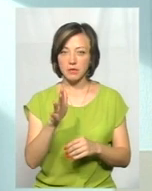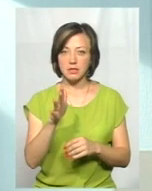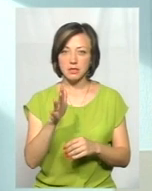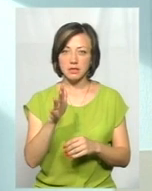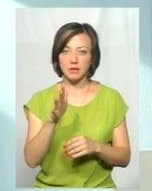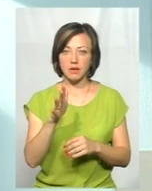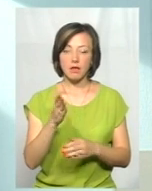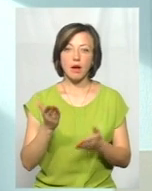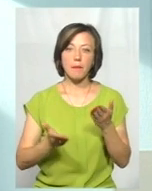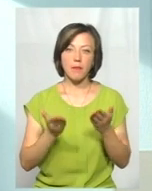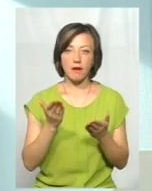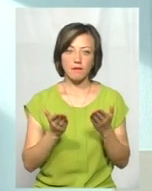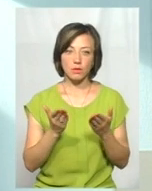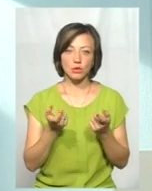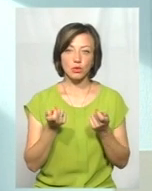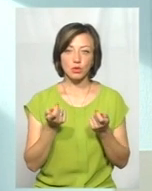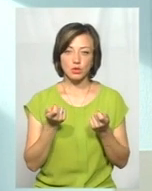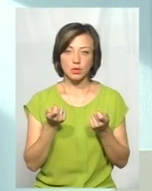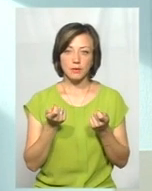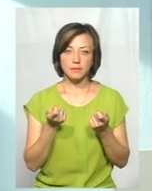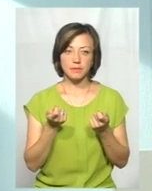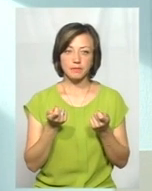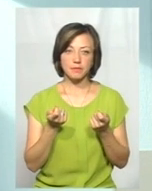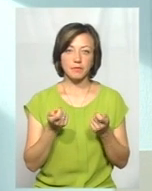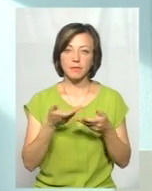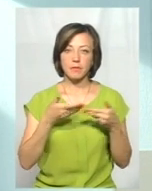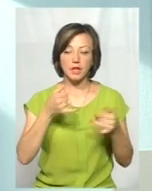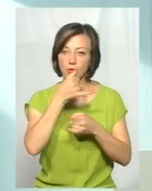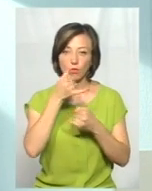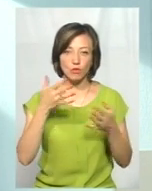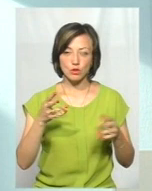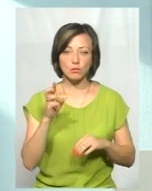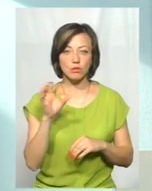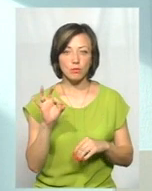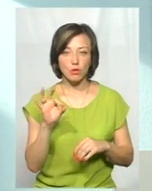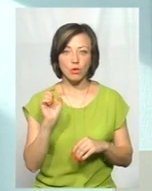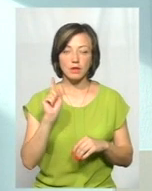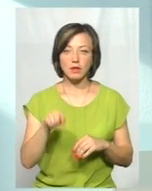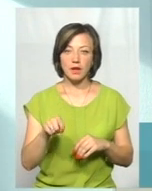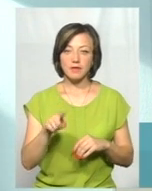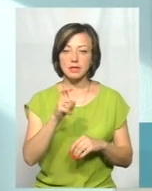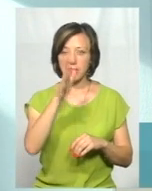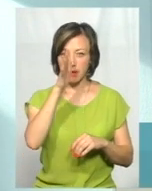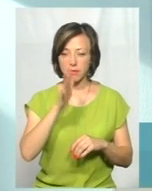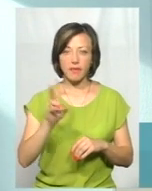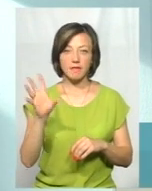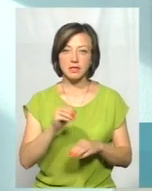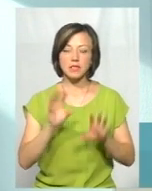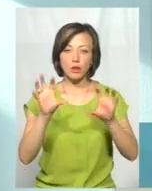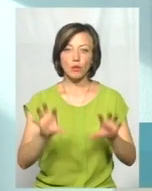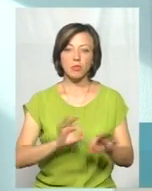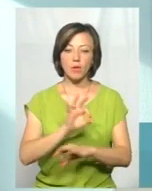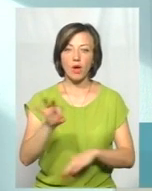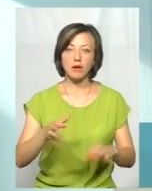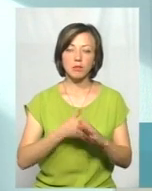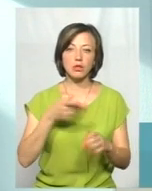– напевно, трошки ми не можемо, оскільки навіть за 5 місяців не всі законопроекти, які